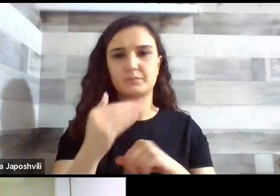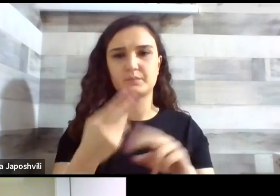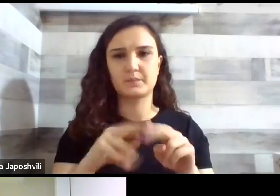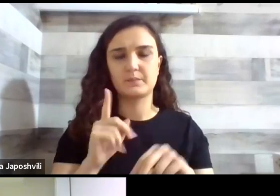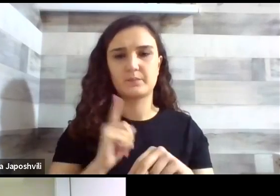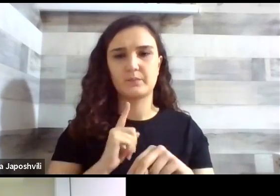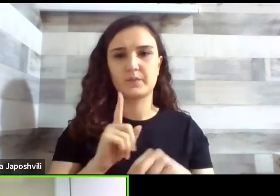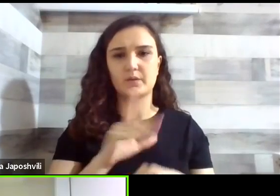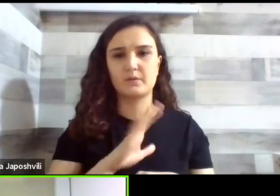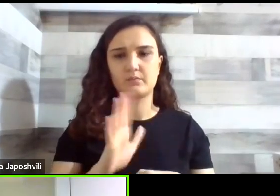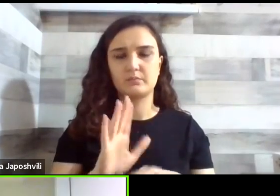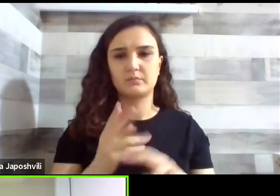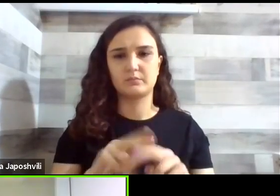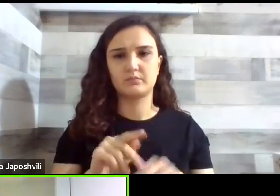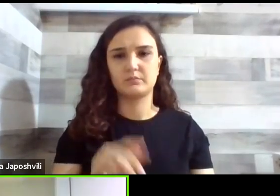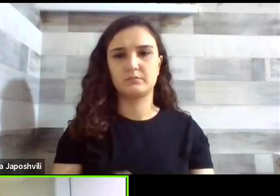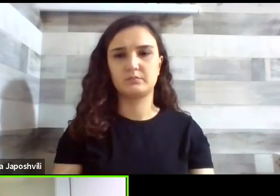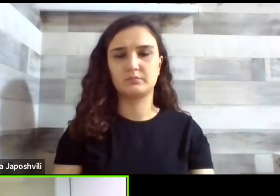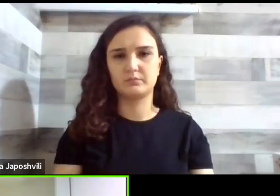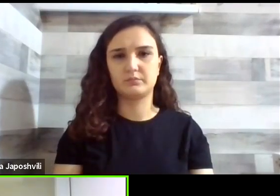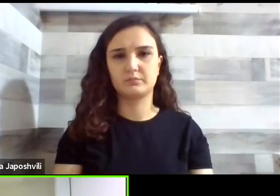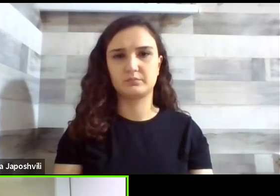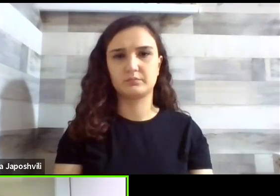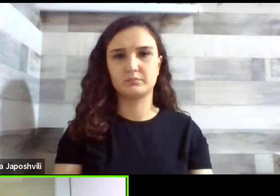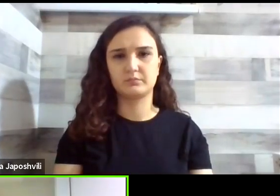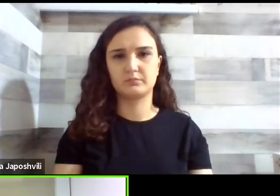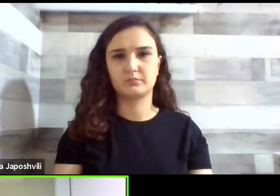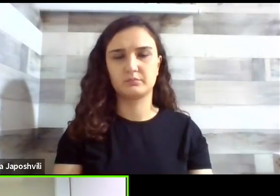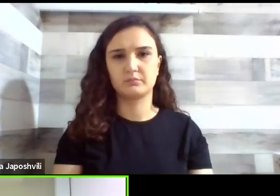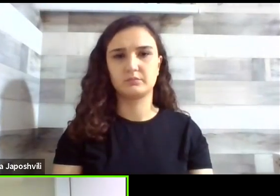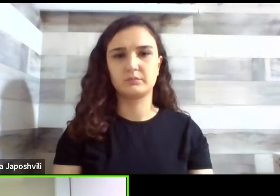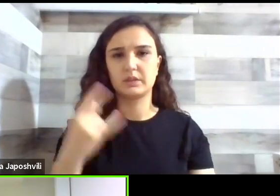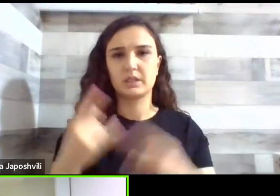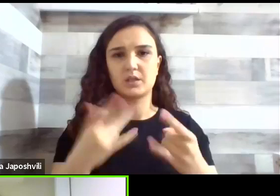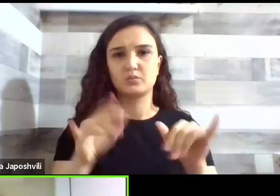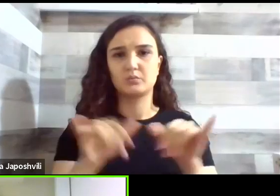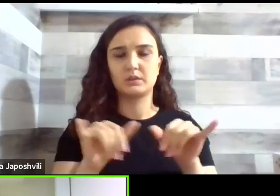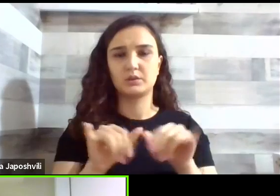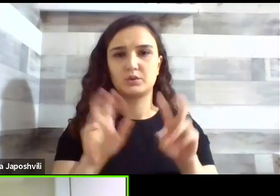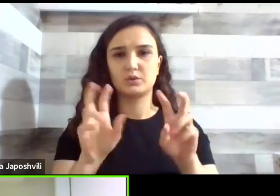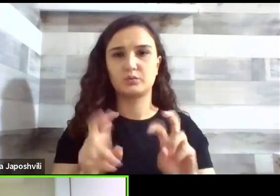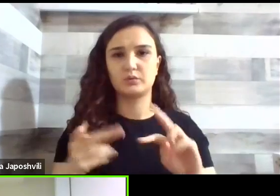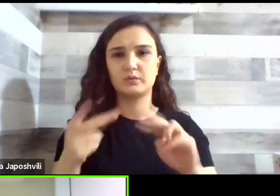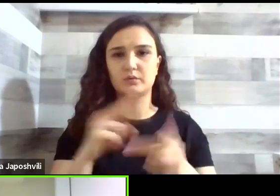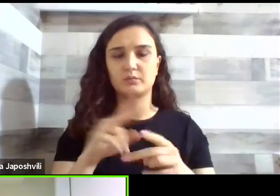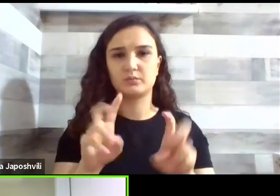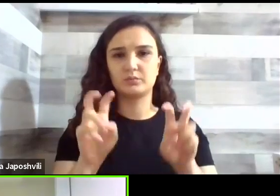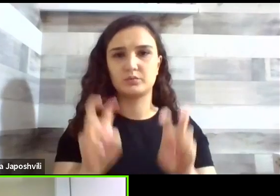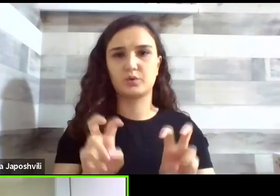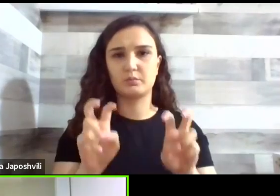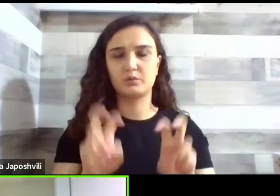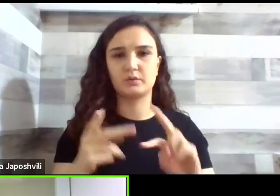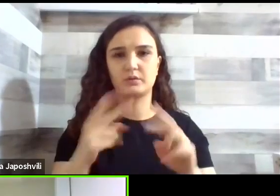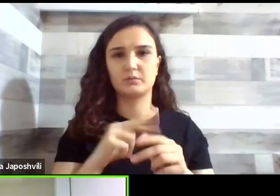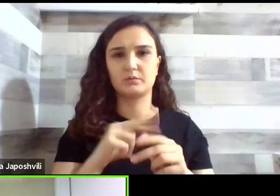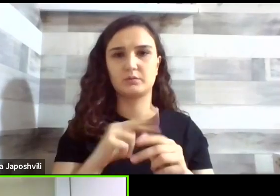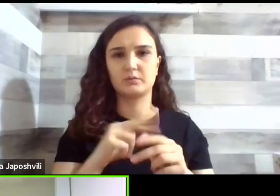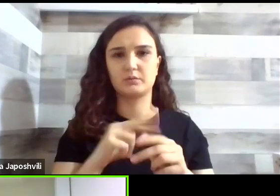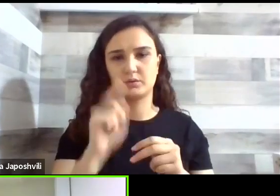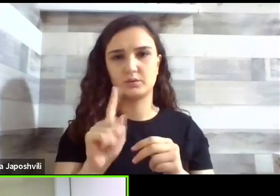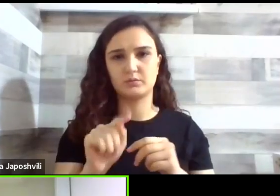მოლოდინი. მე მგონია რომ საერთოდ ბავშვი ხა ეკრანს თუ მაგიდასთან ჯდომით ჩავანაცვლოთ, რომ ჯდომით ჩავანაცვლოთ, მე მგონია